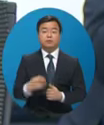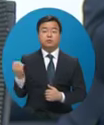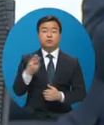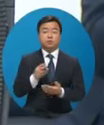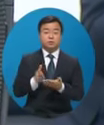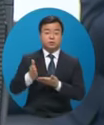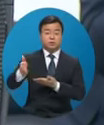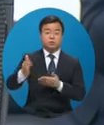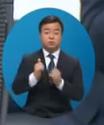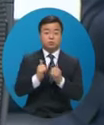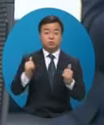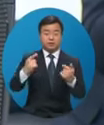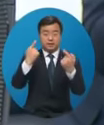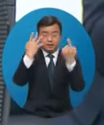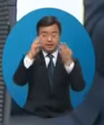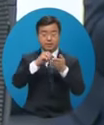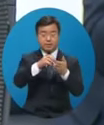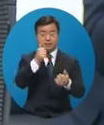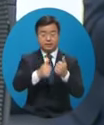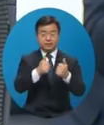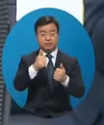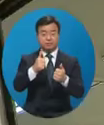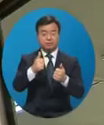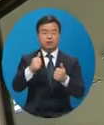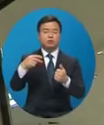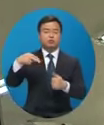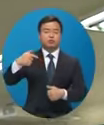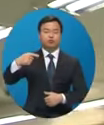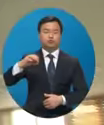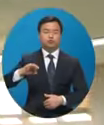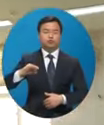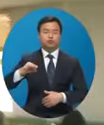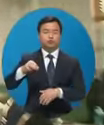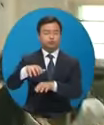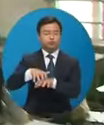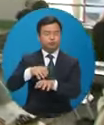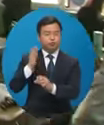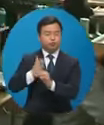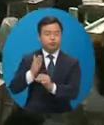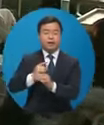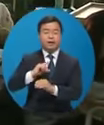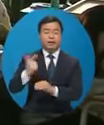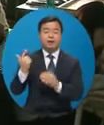대학 입시가 수능 의존적인 구조에서 벗어나 학교 생활을 내실 있게 반영하는